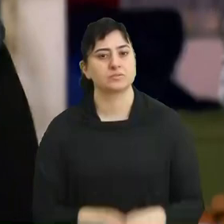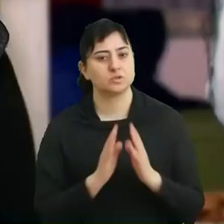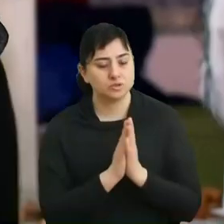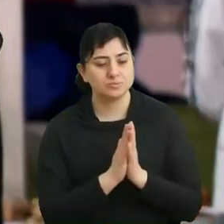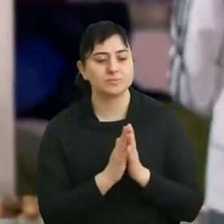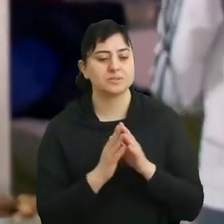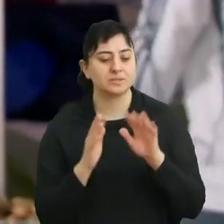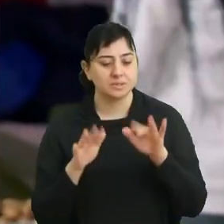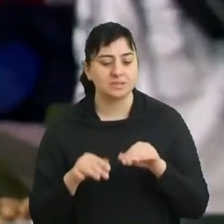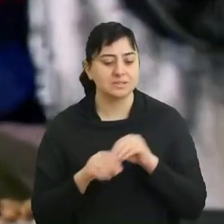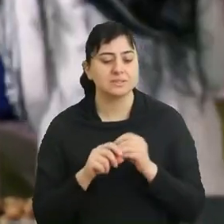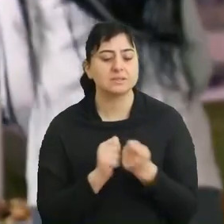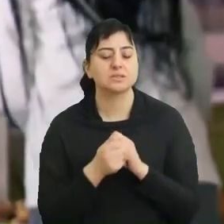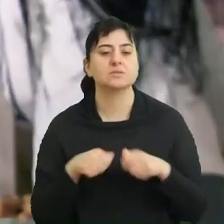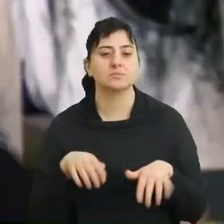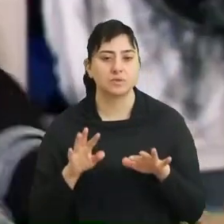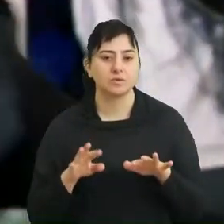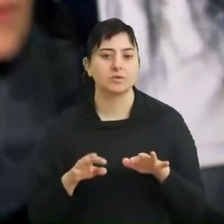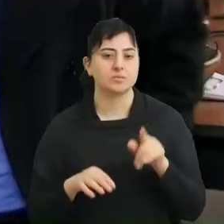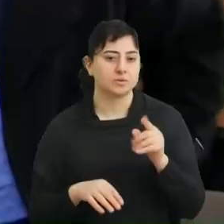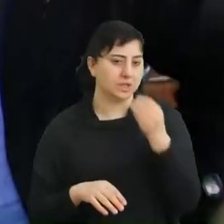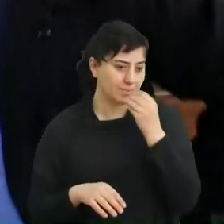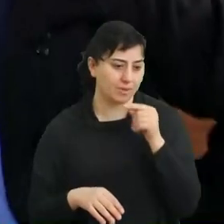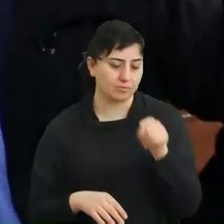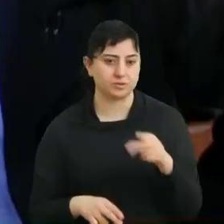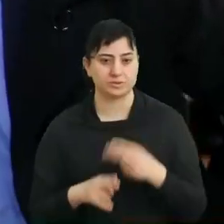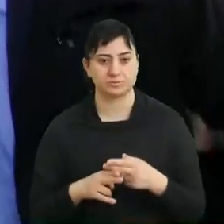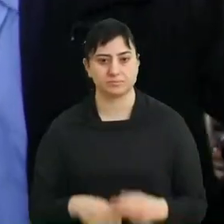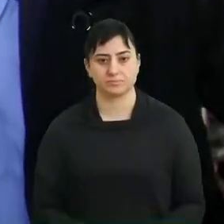Üzgünüz, senaryo değiştirmemiz mümkün değil. Bu da istediğimiz mama.